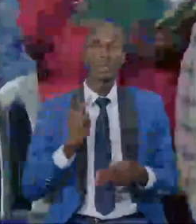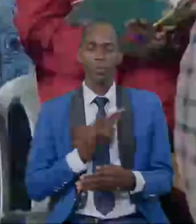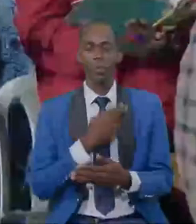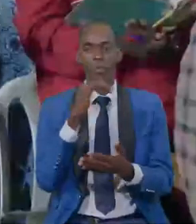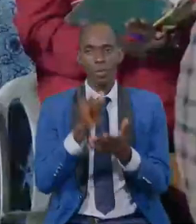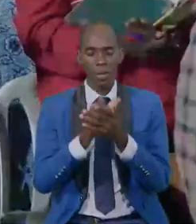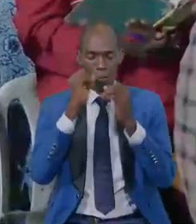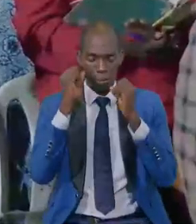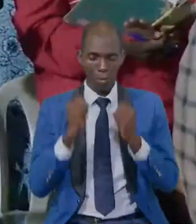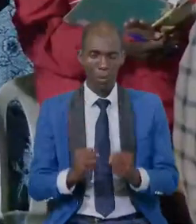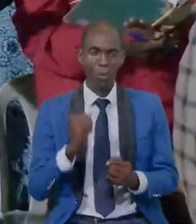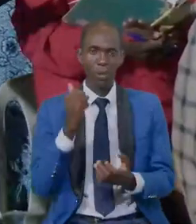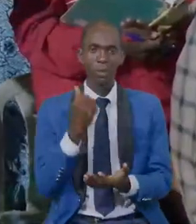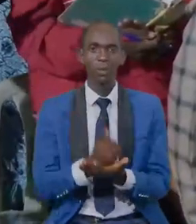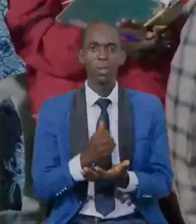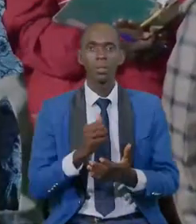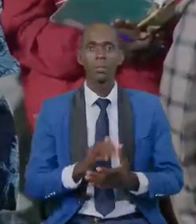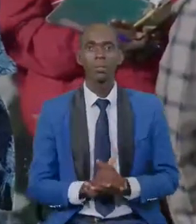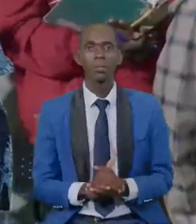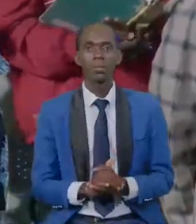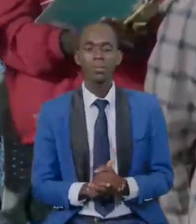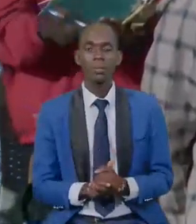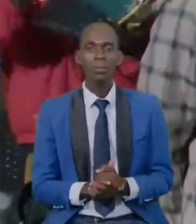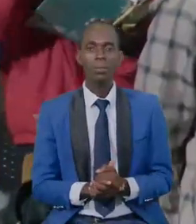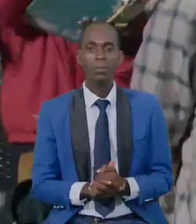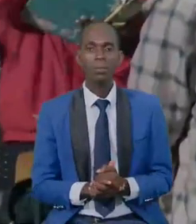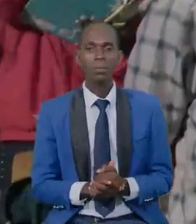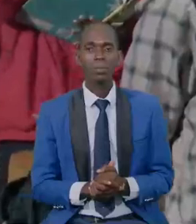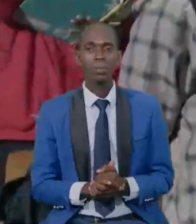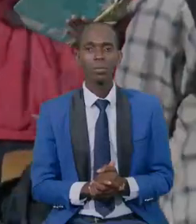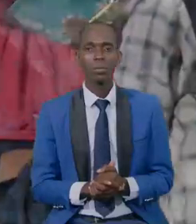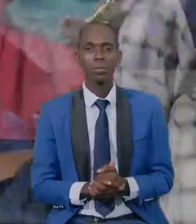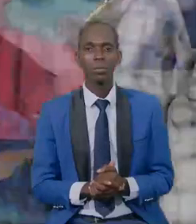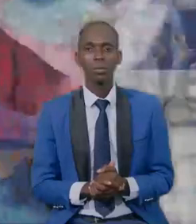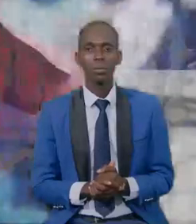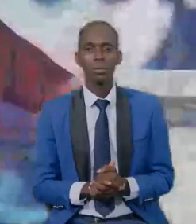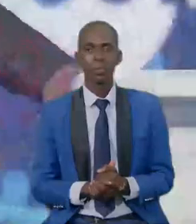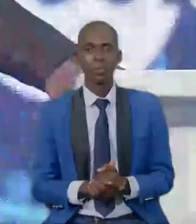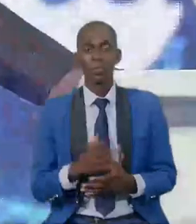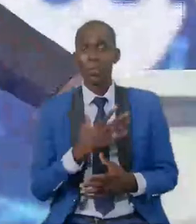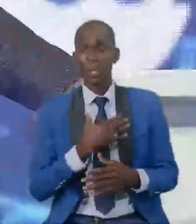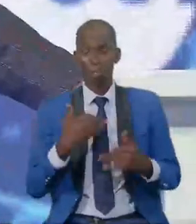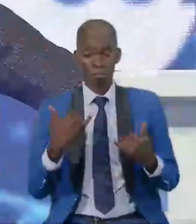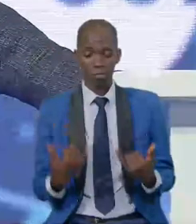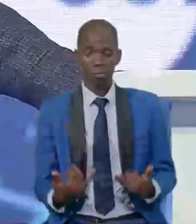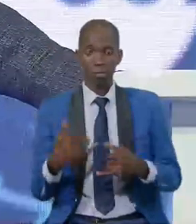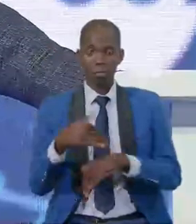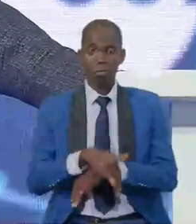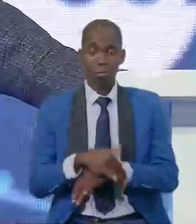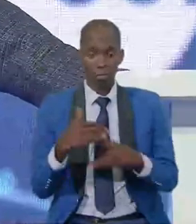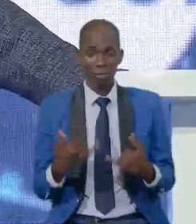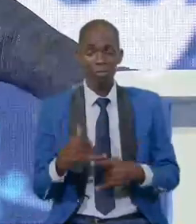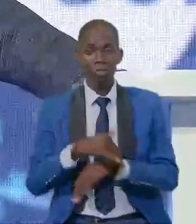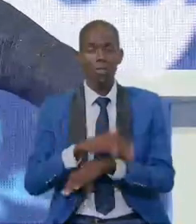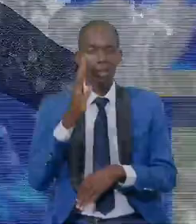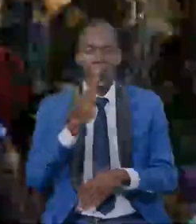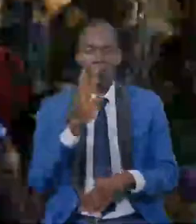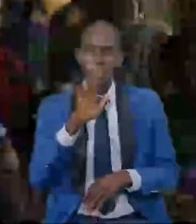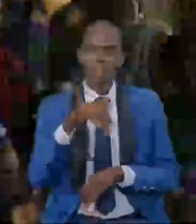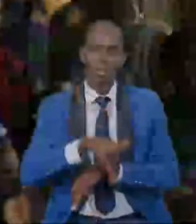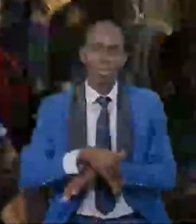La puissance pour être, pour devenir tout ce que nous devons être dans le royaume que Dieu nous l'offre.